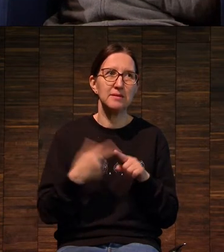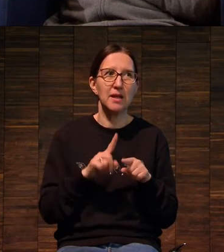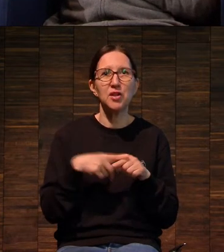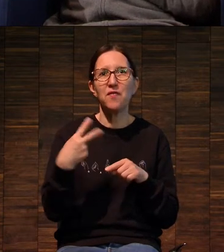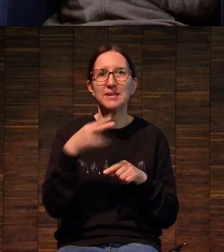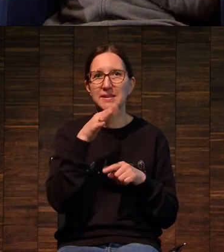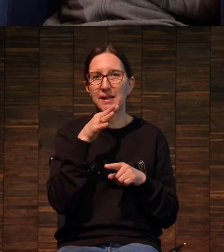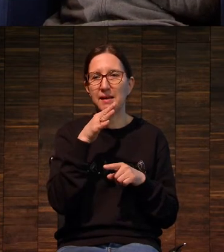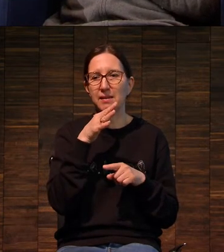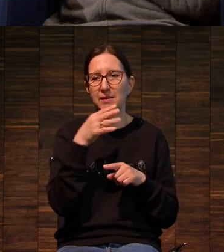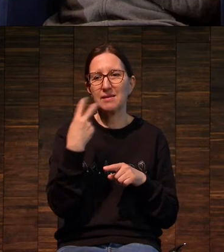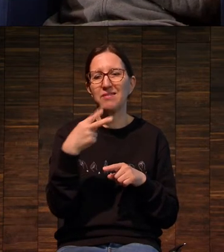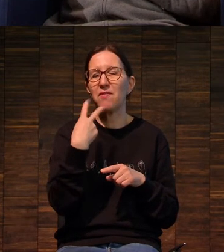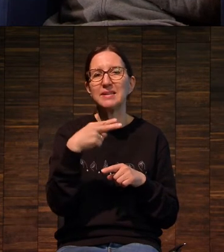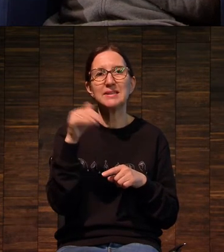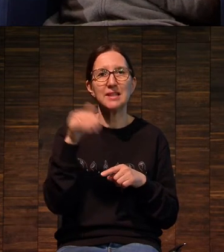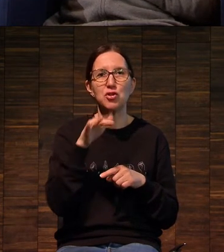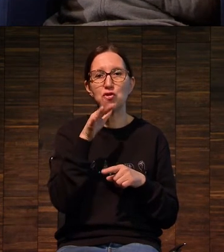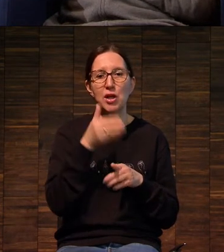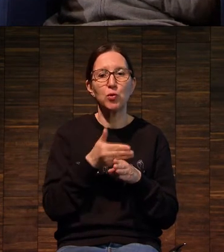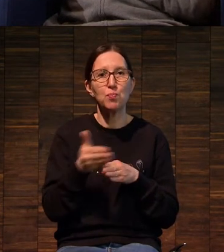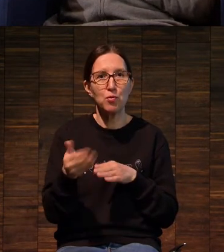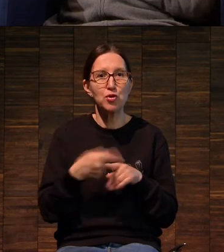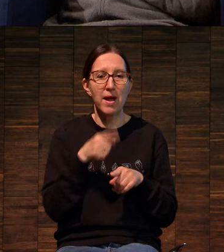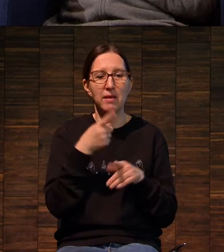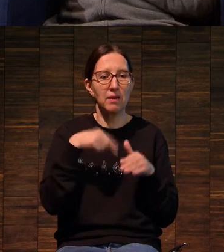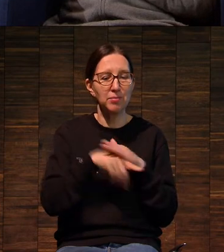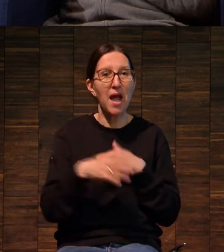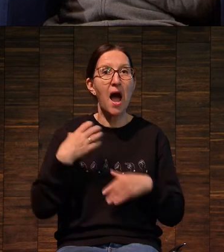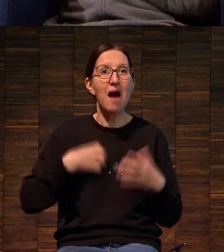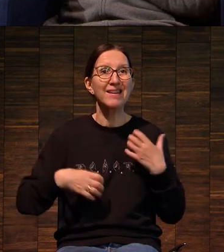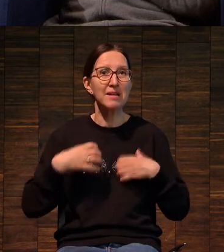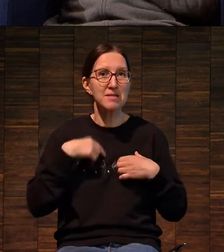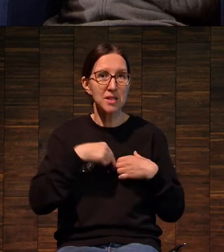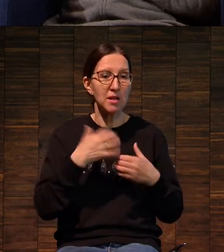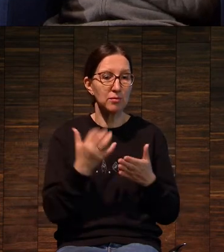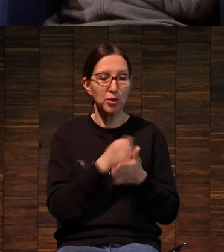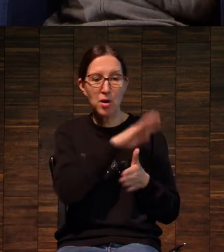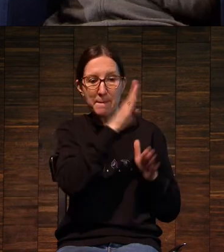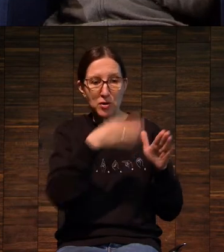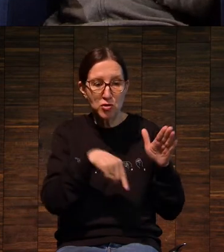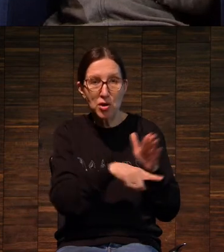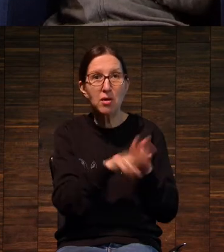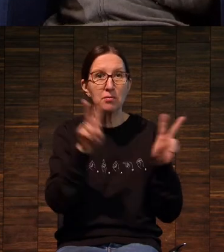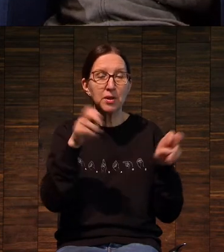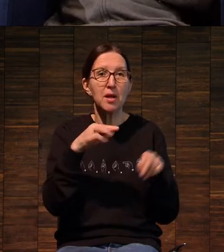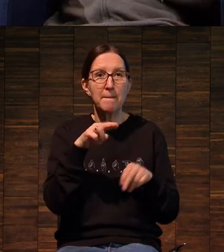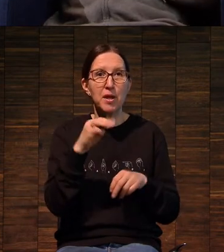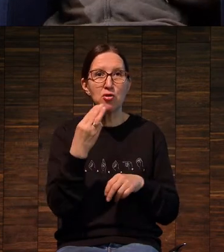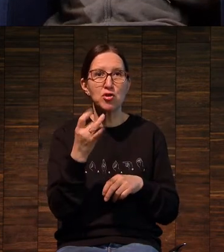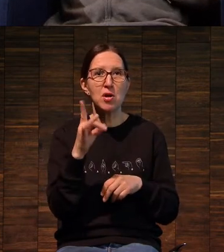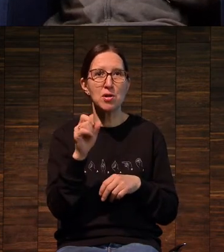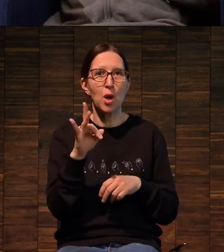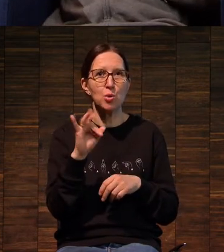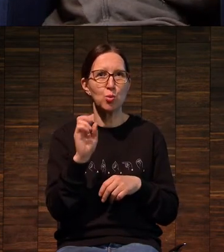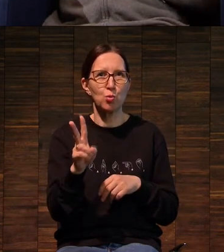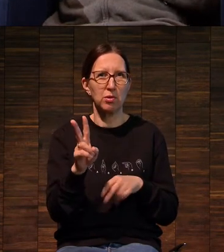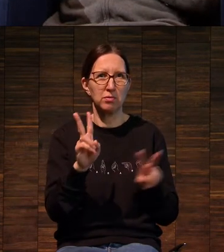десятка, это уже в Аргентине пещера, так она и называется, пещера рук. И это уже,